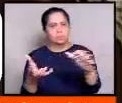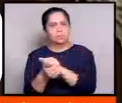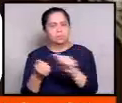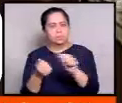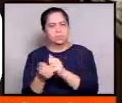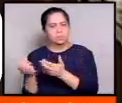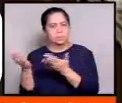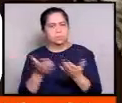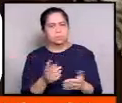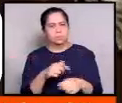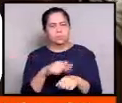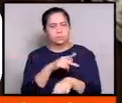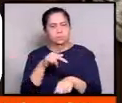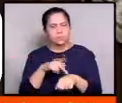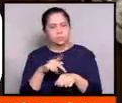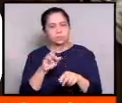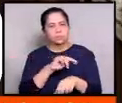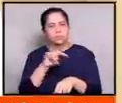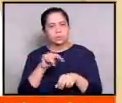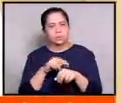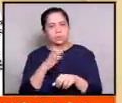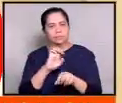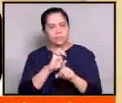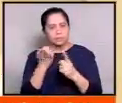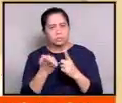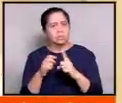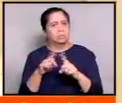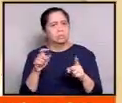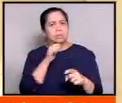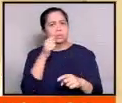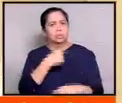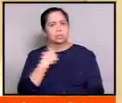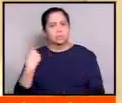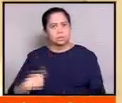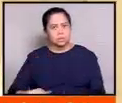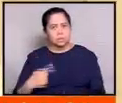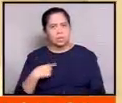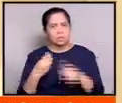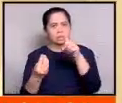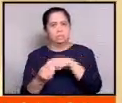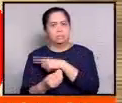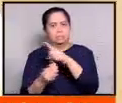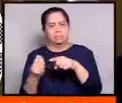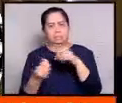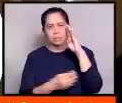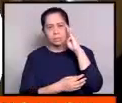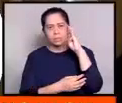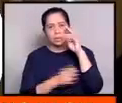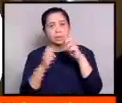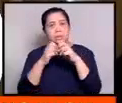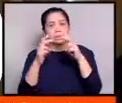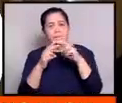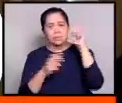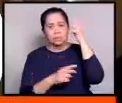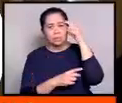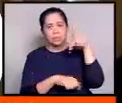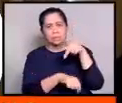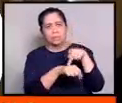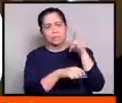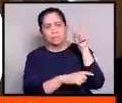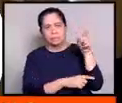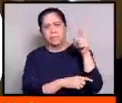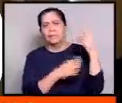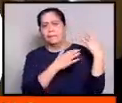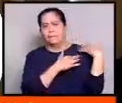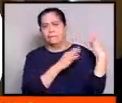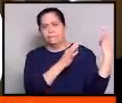pinsalang idinulot nito sa ating likas na yaman. Pero hindi lang China ang binatikos ni Batong Bakal. Maging ang gobyerno ng Pilipinas,